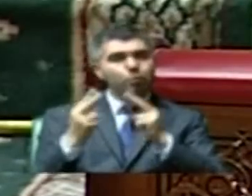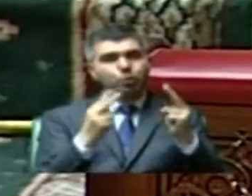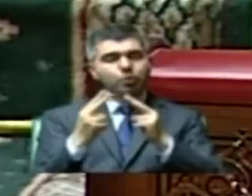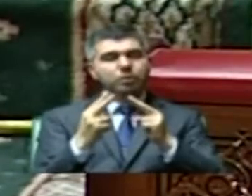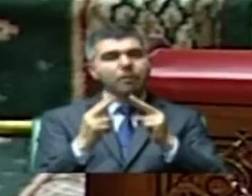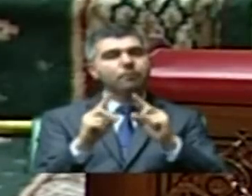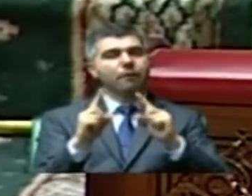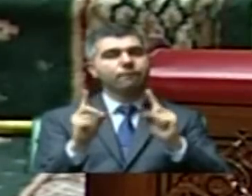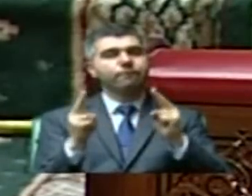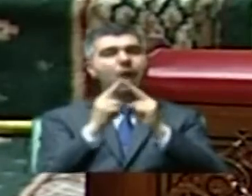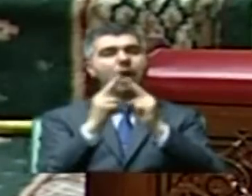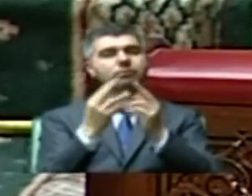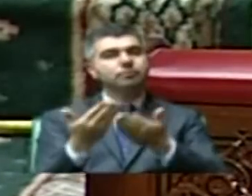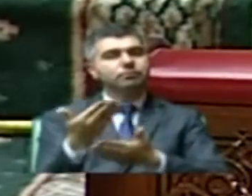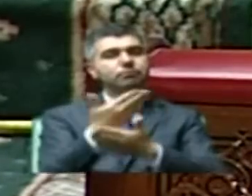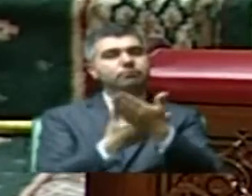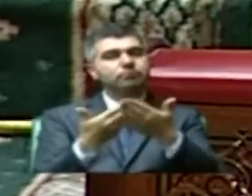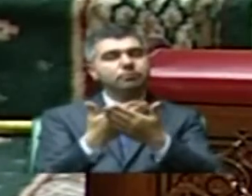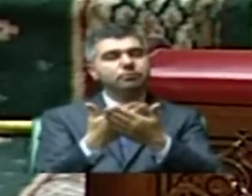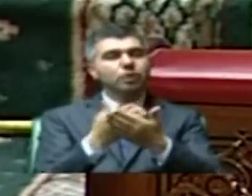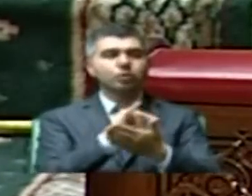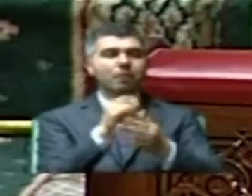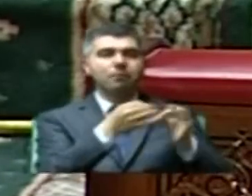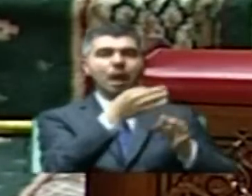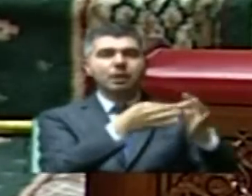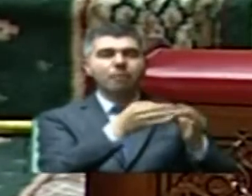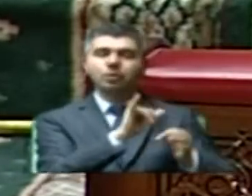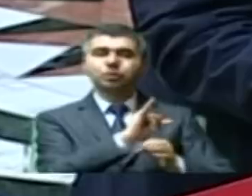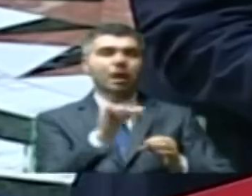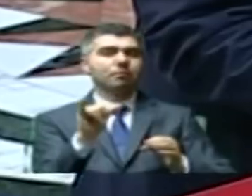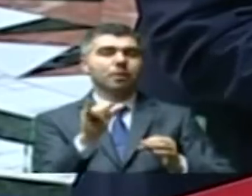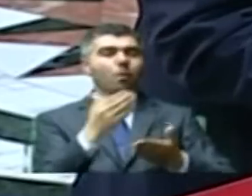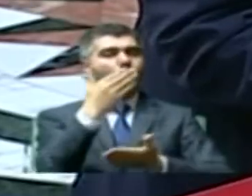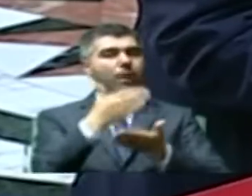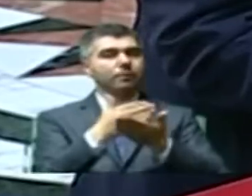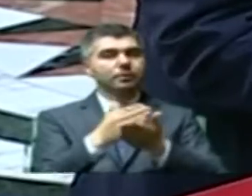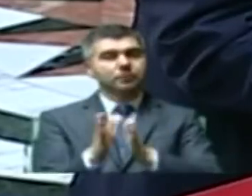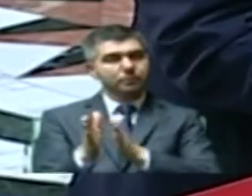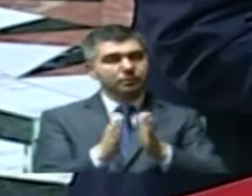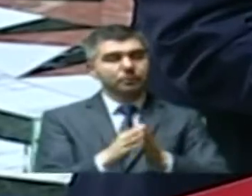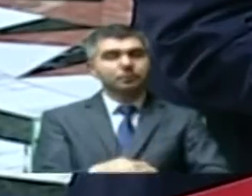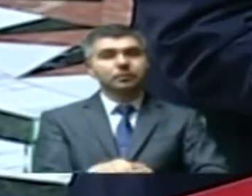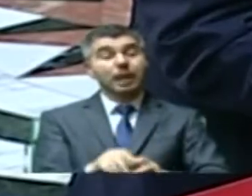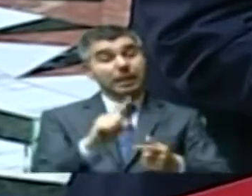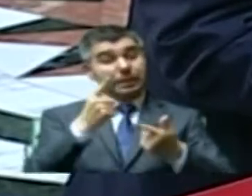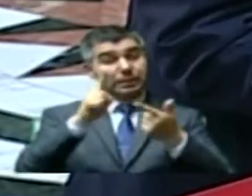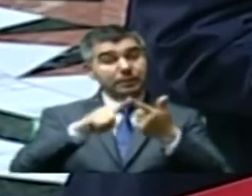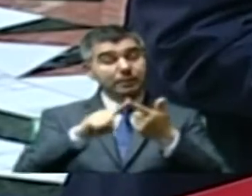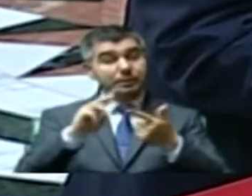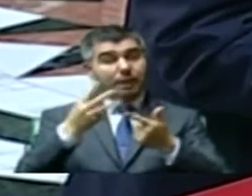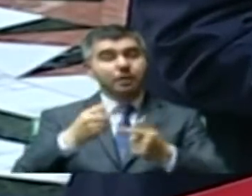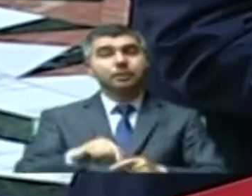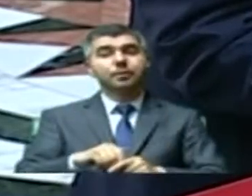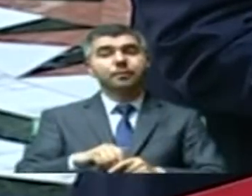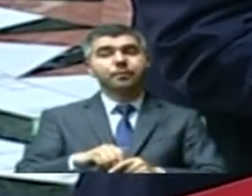سوي نهائيا ويصبح غير قابل للطعن أمام المحاكم، هذا ما يقوله القانون. عدنا أيضا ثالثا